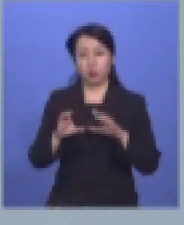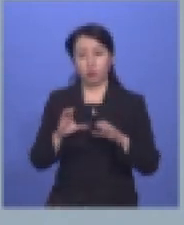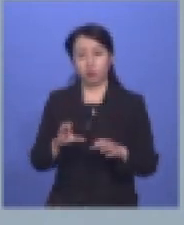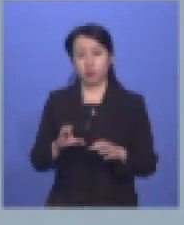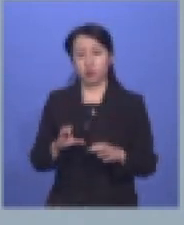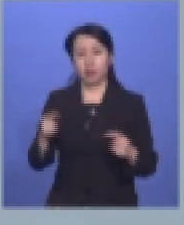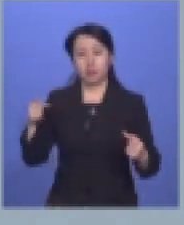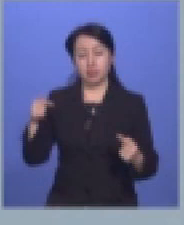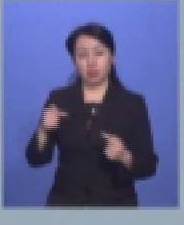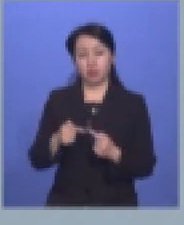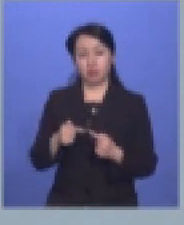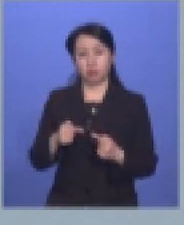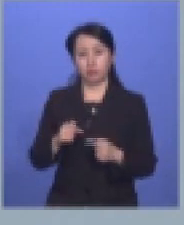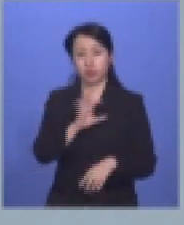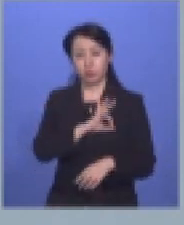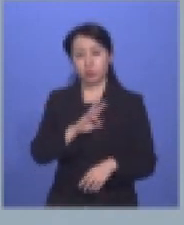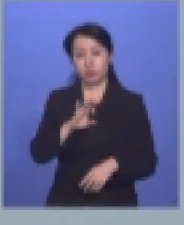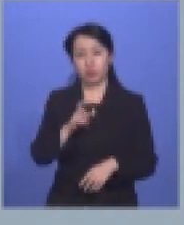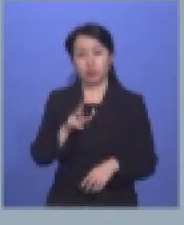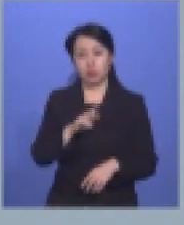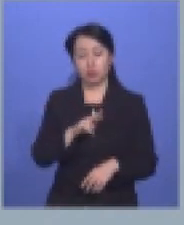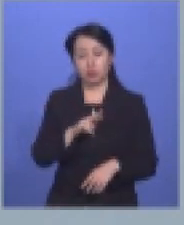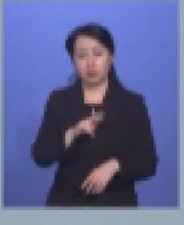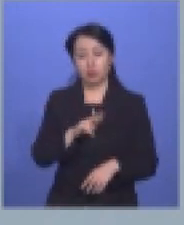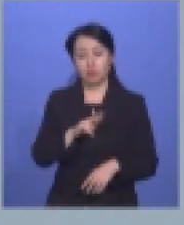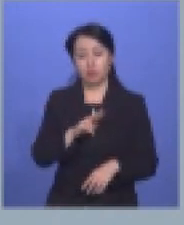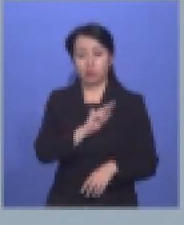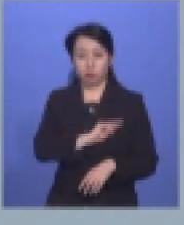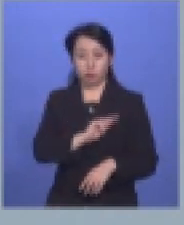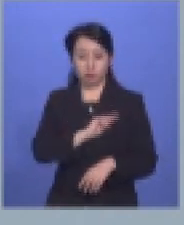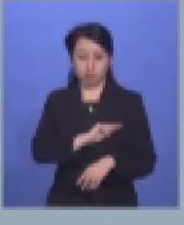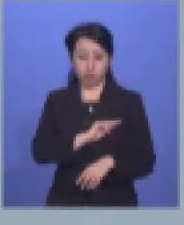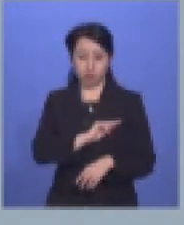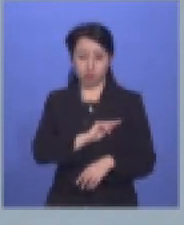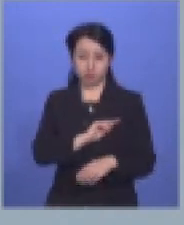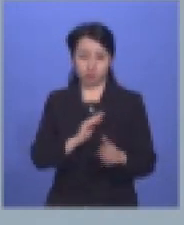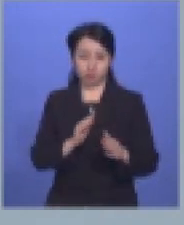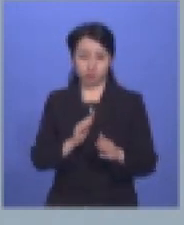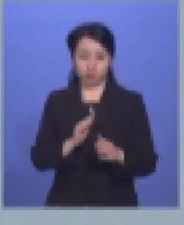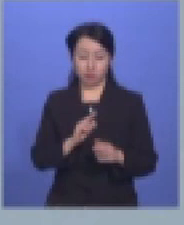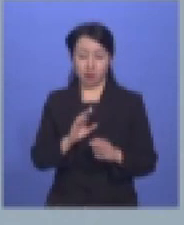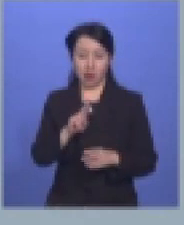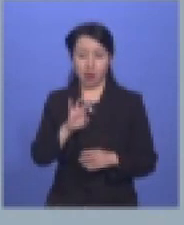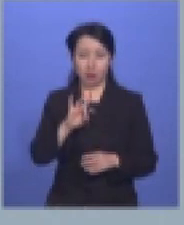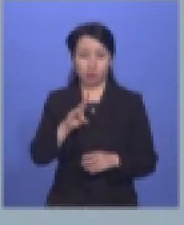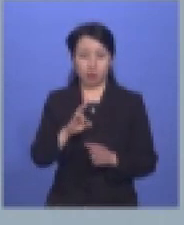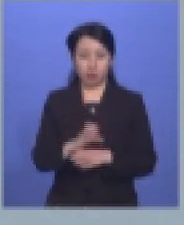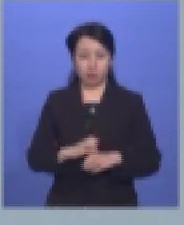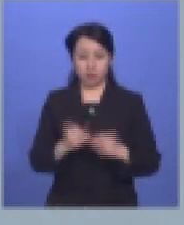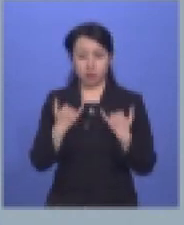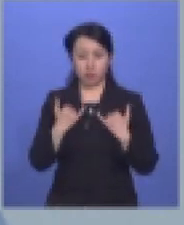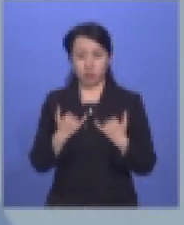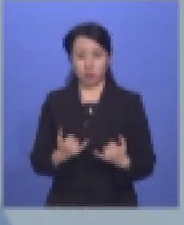этому соответствует также применяется трудовых корпоративных сейчас Мы